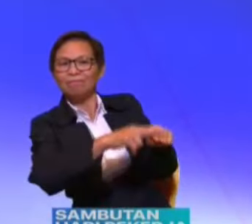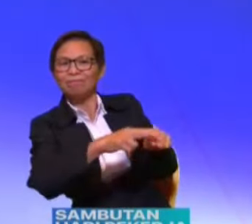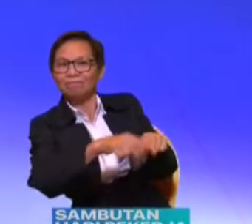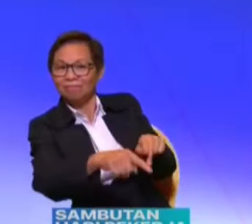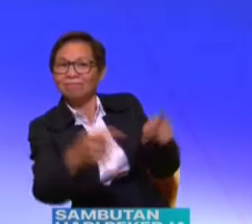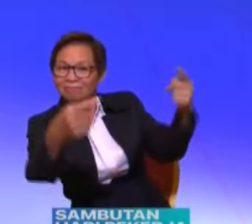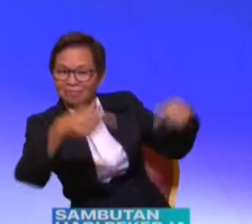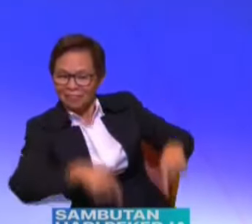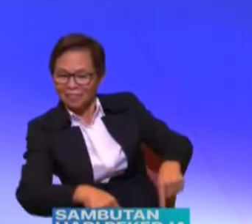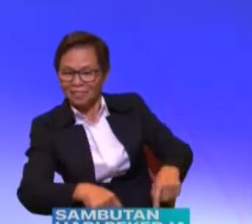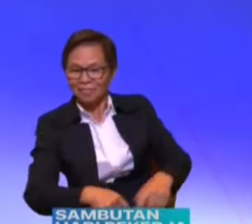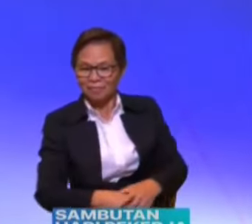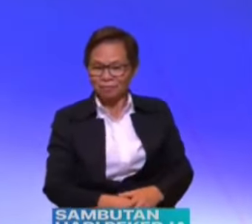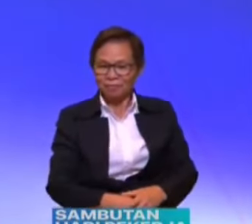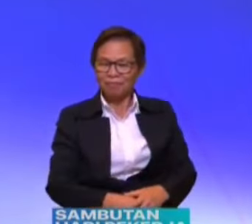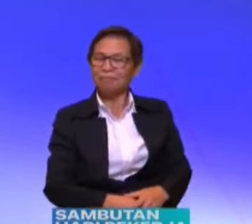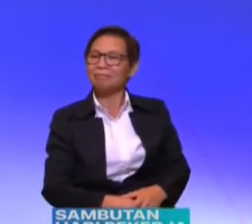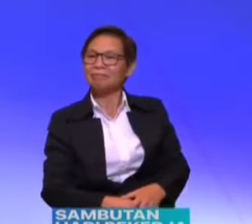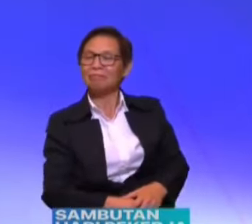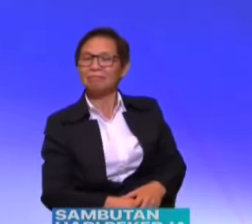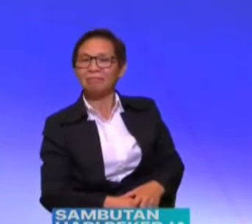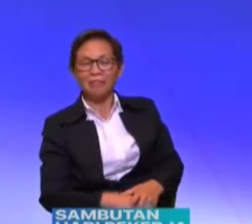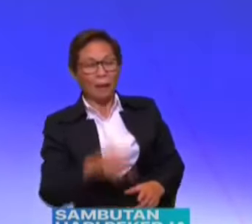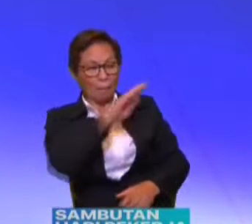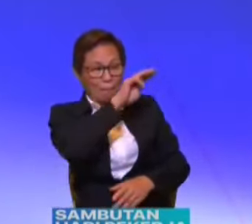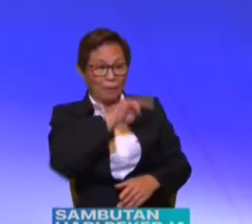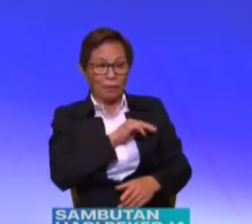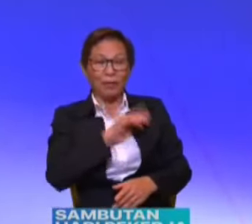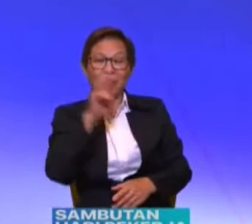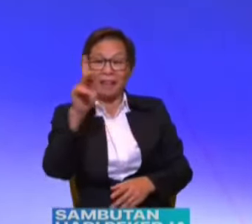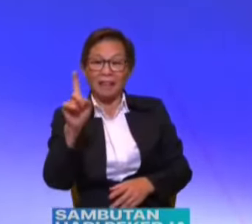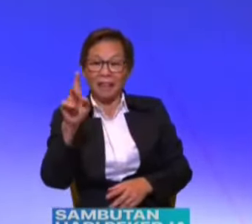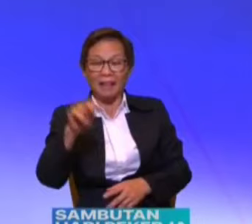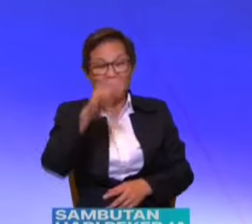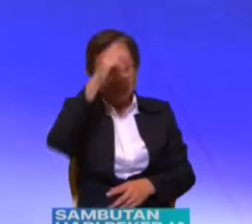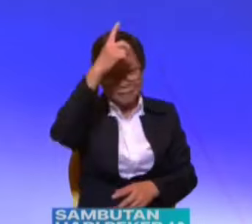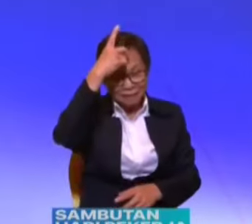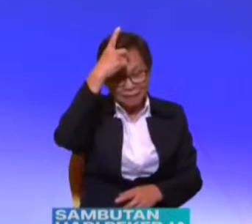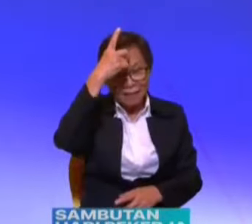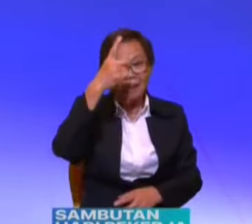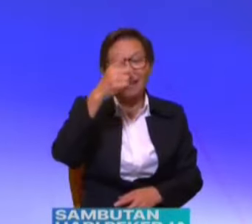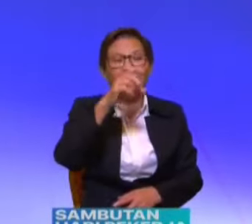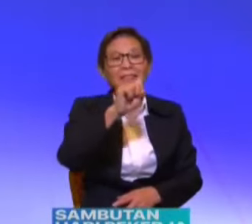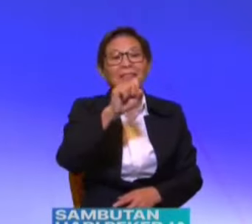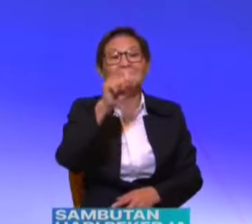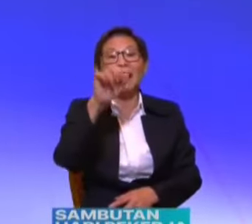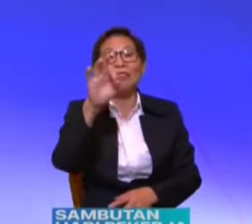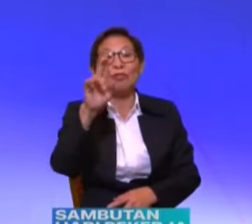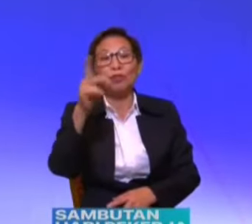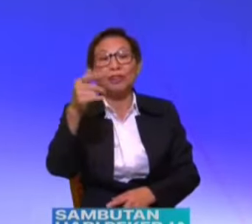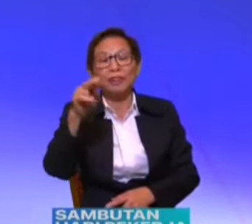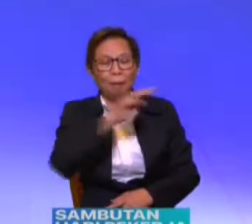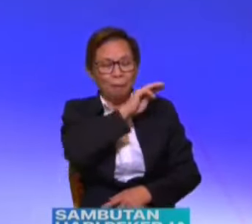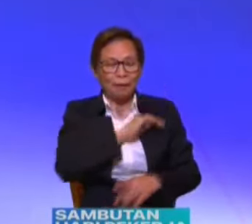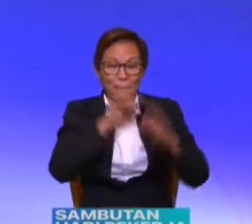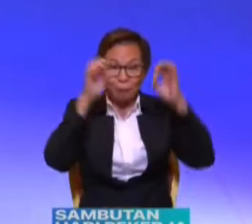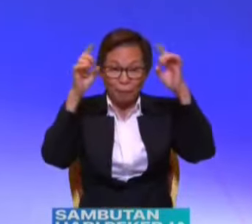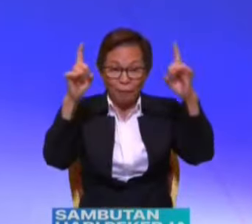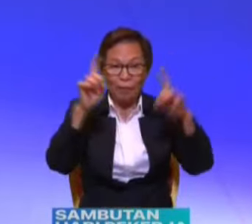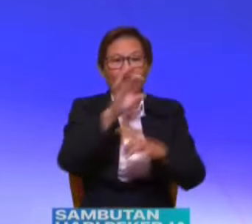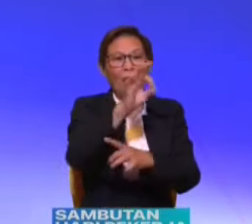Saya lihat umpamanya Menteri Dalam Negeri Saifuddin Nasution, Menteri Pendidikan